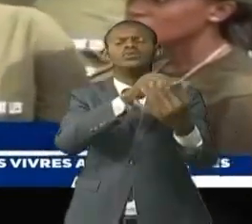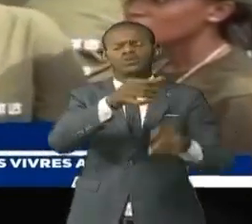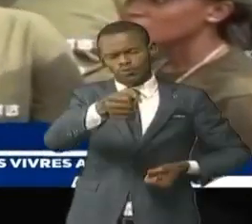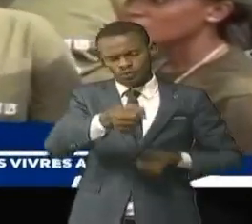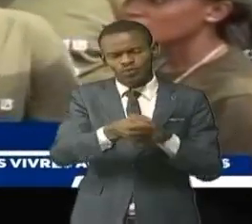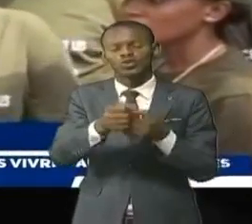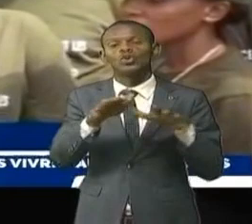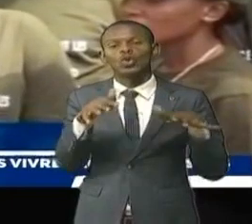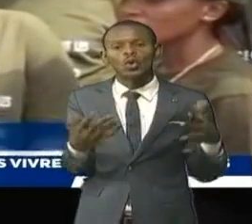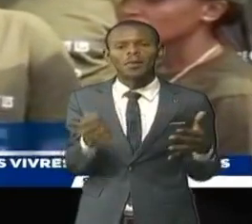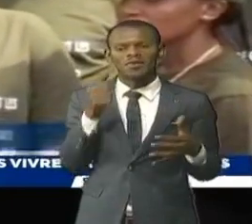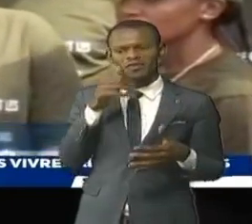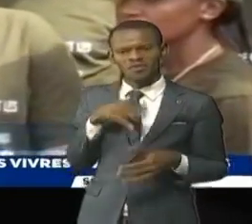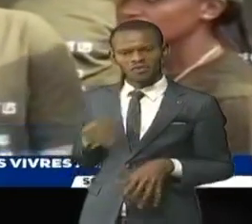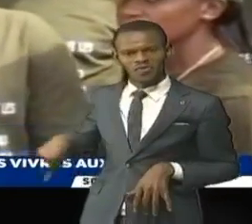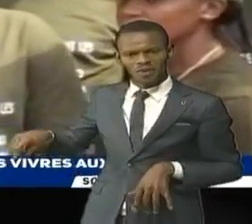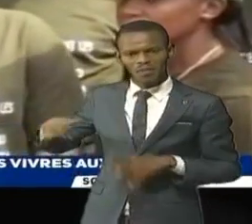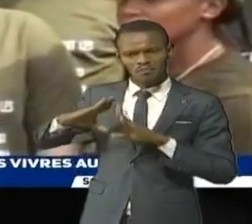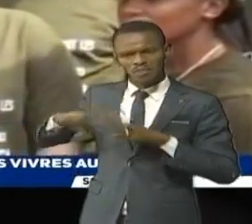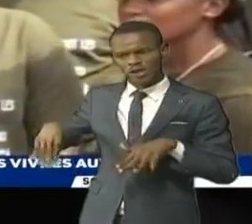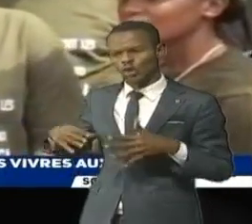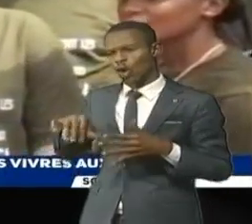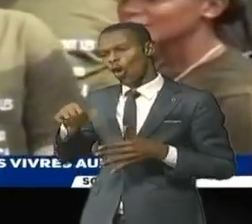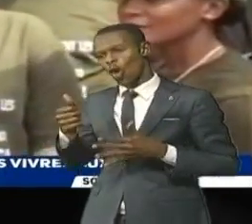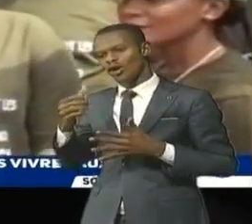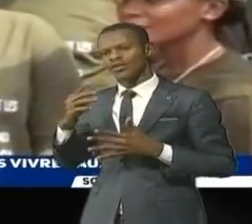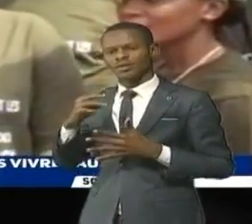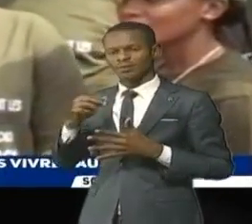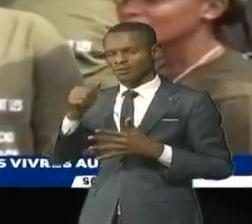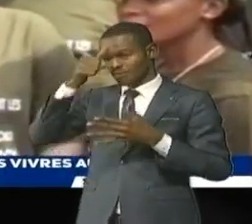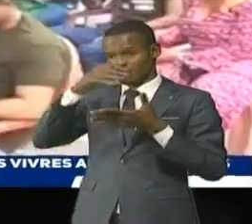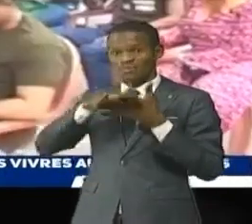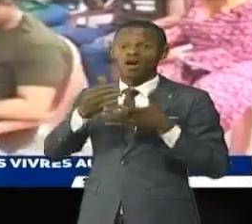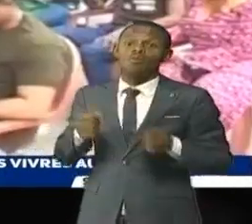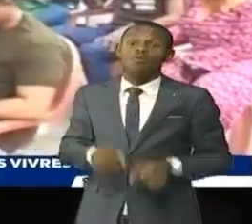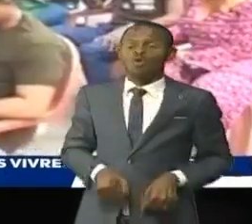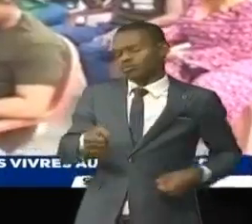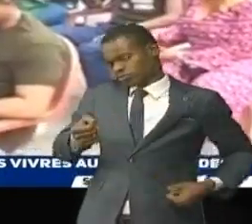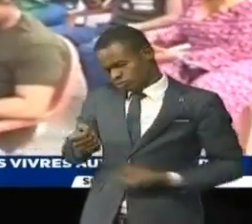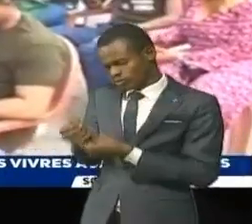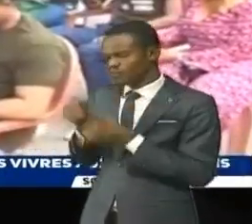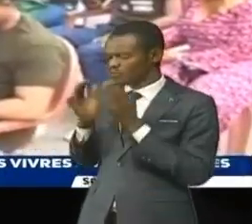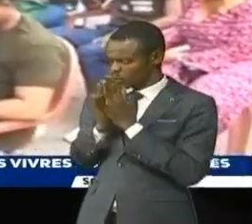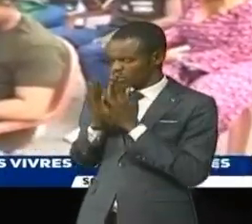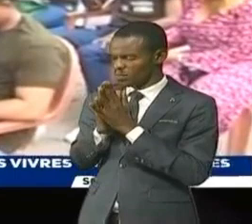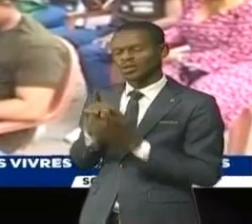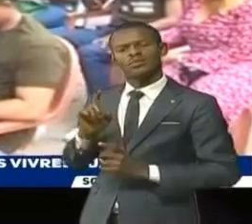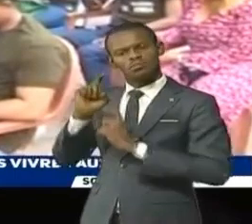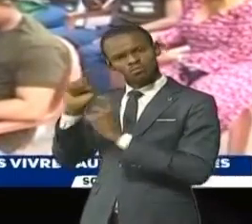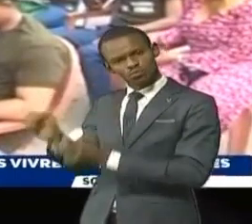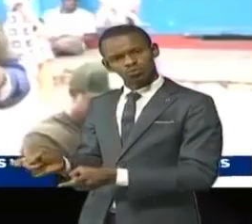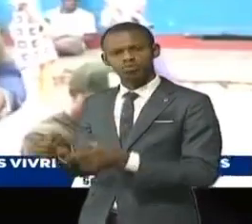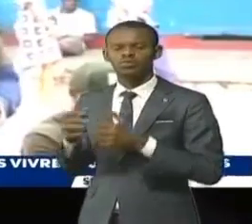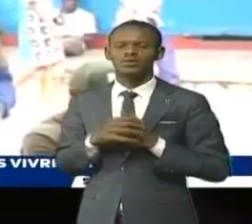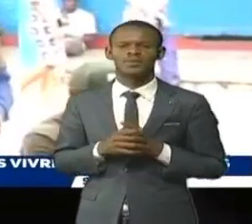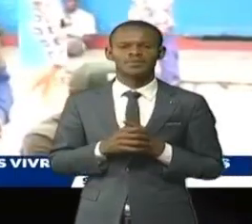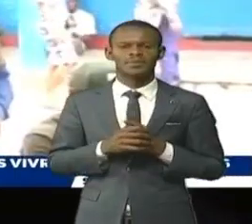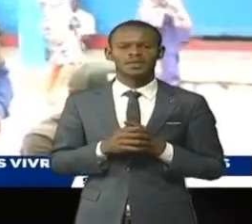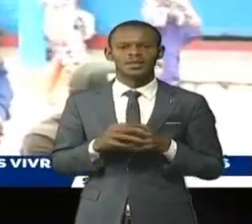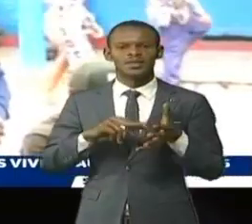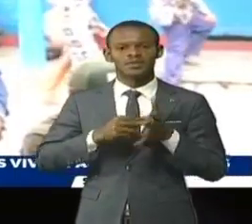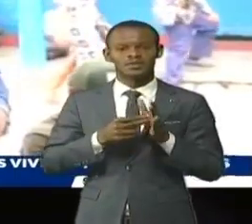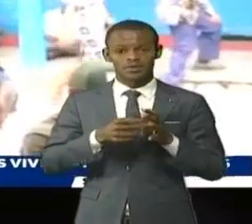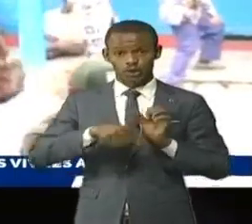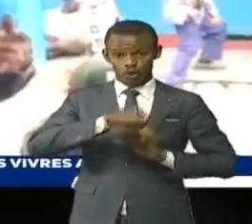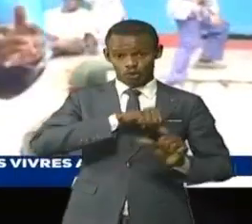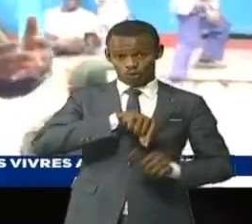leurs épouses. Donc c'est tout ce que nous pouvons les apporter et puis les garder dans nos prières. Par la même occasion, la Force Grise, structure